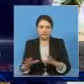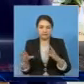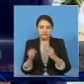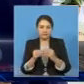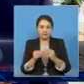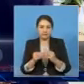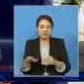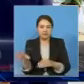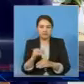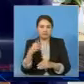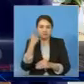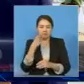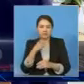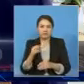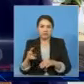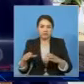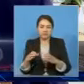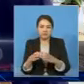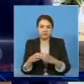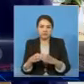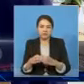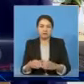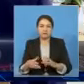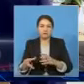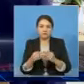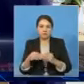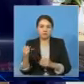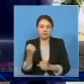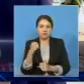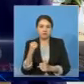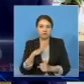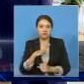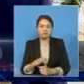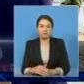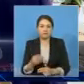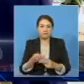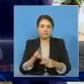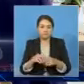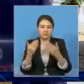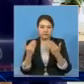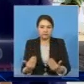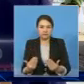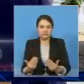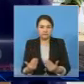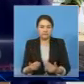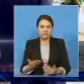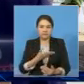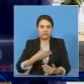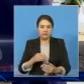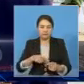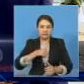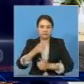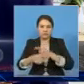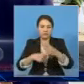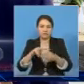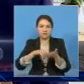объединения, все влиться в одну организацию. То есть одно единый кулак, чтобы был. Поэтому вот сейчас у нас еще в дальнейшем